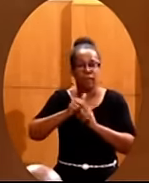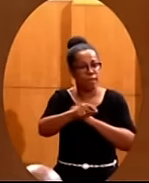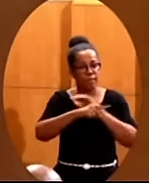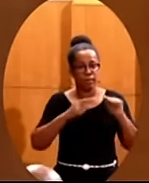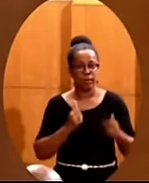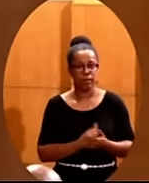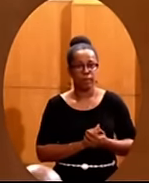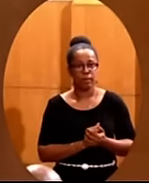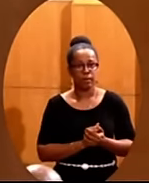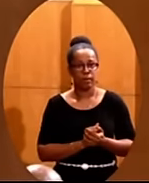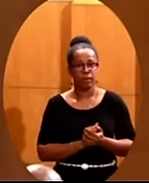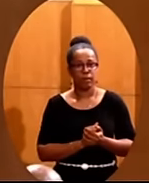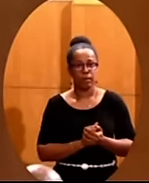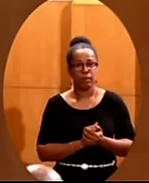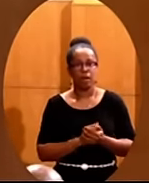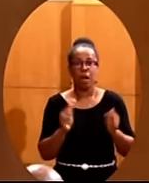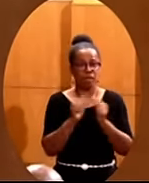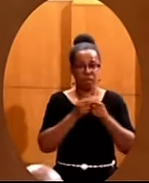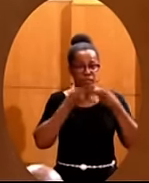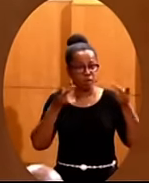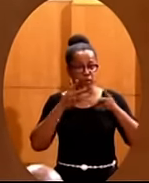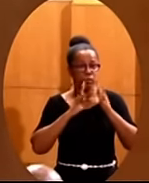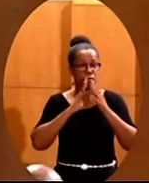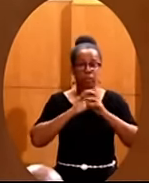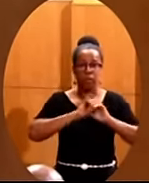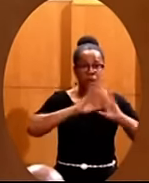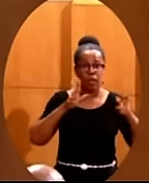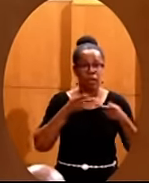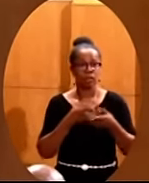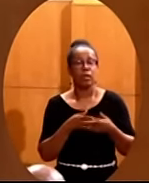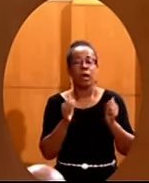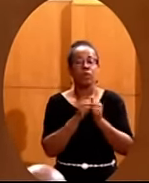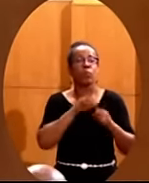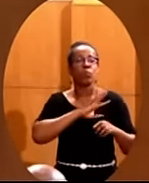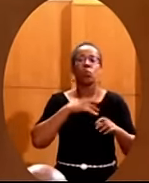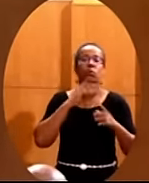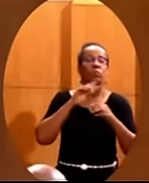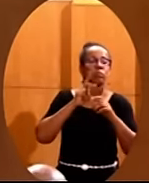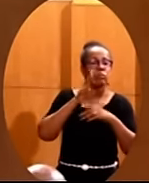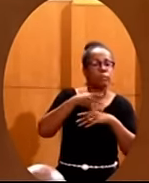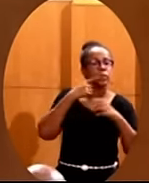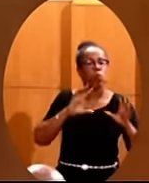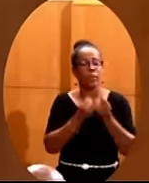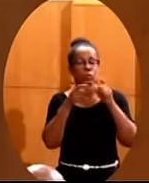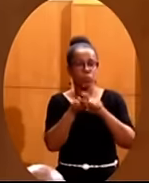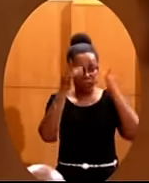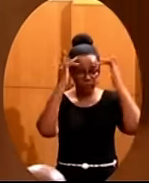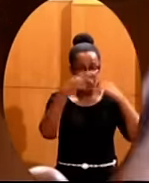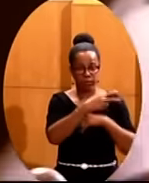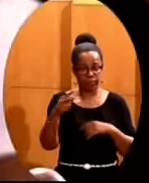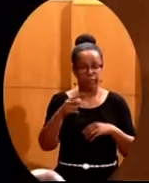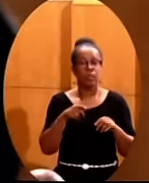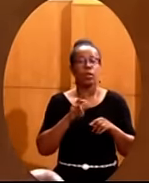fait en totale transparence pour capitaliser leurs compétences et leurs expériences